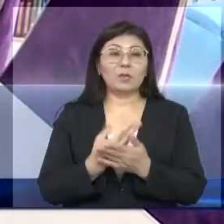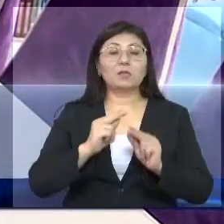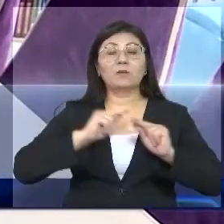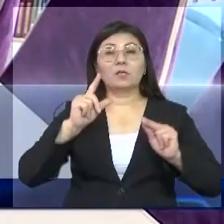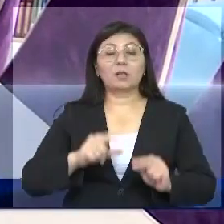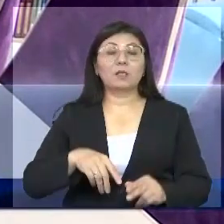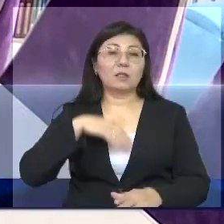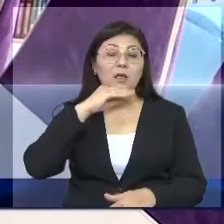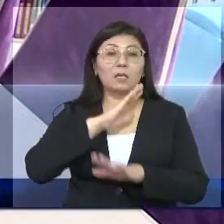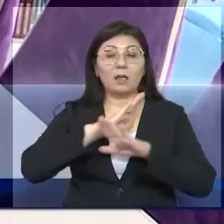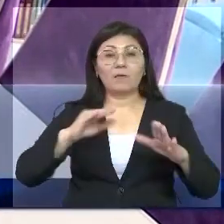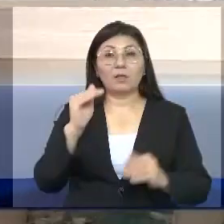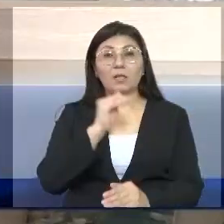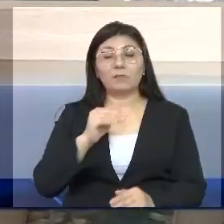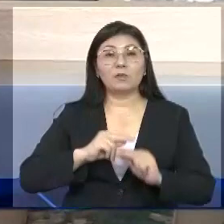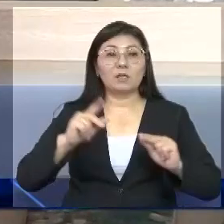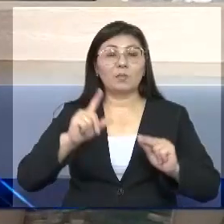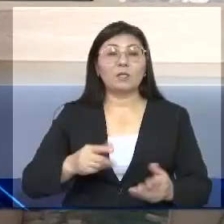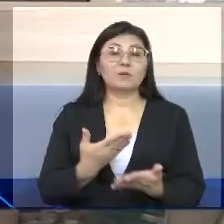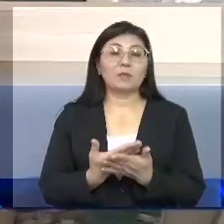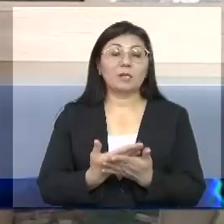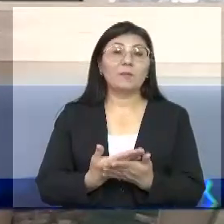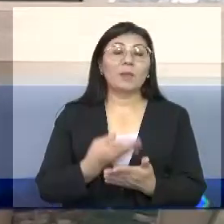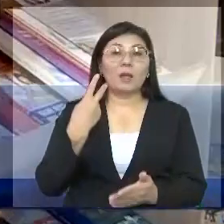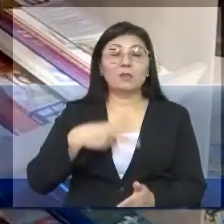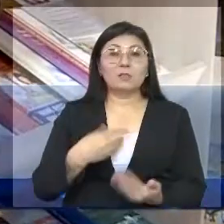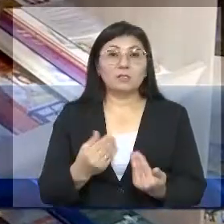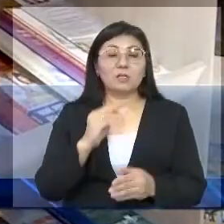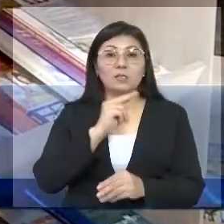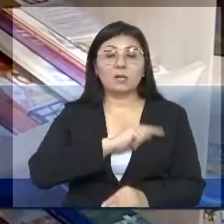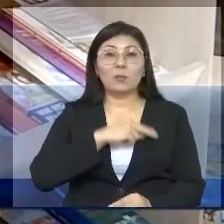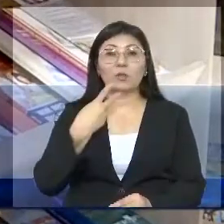то в школе не хватает физика всего в учебном процессе задействовано 22